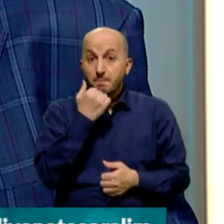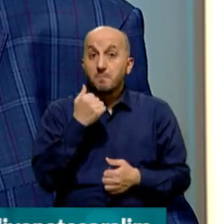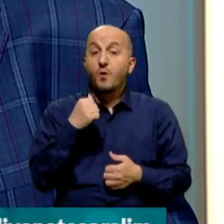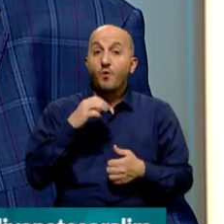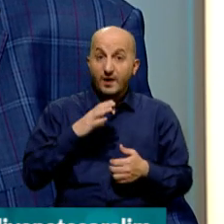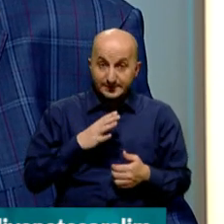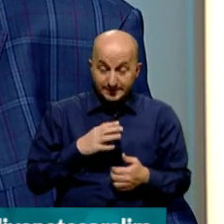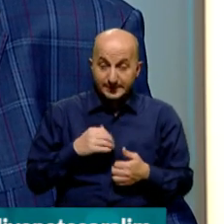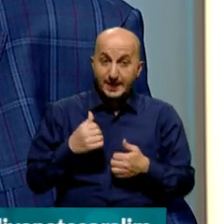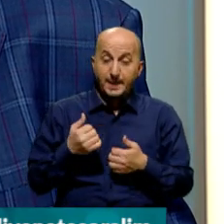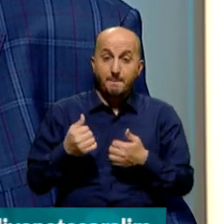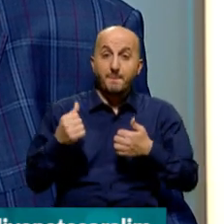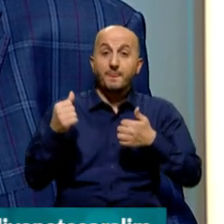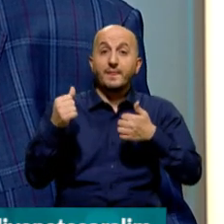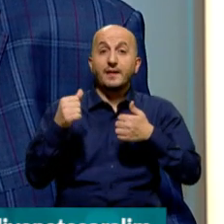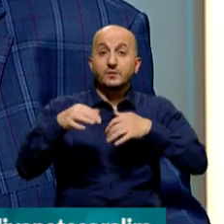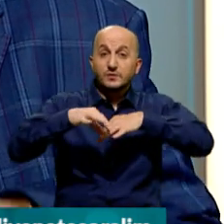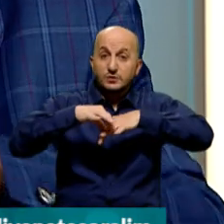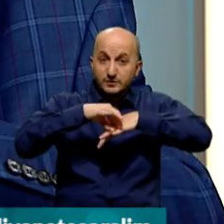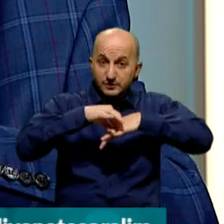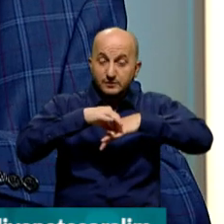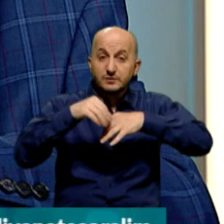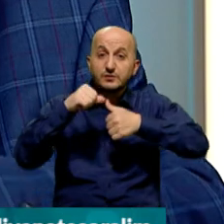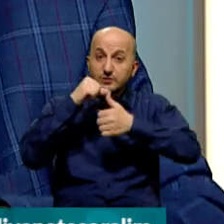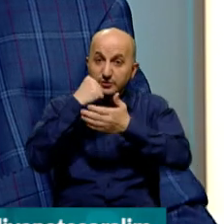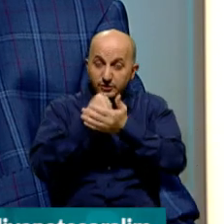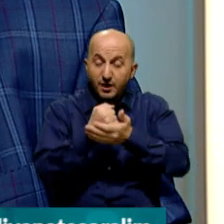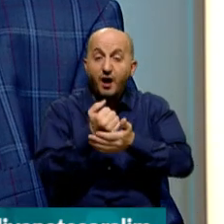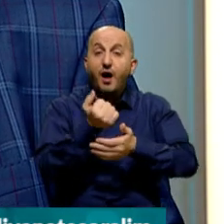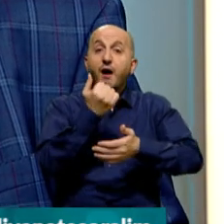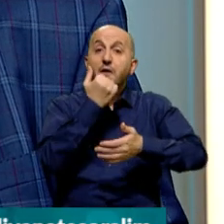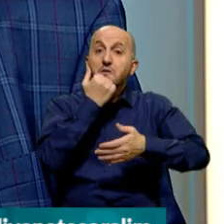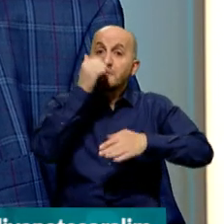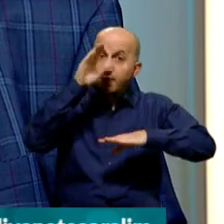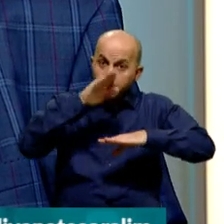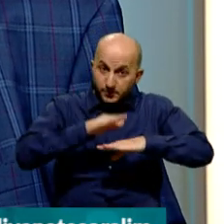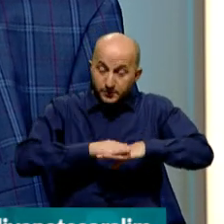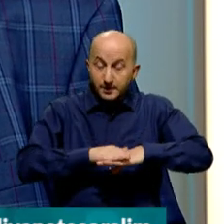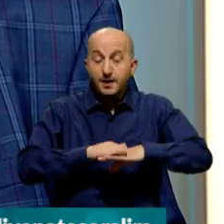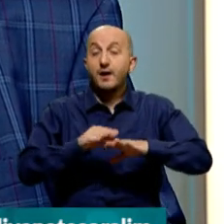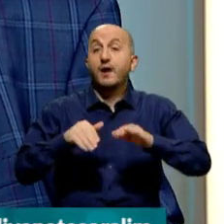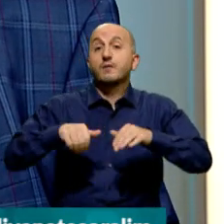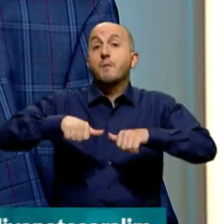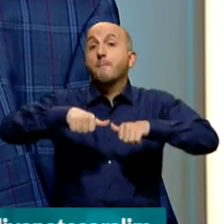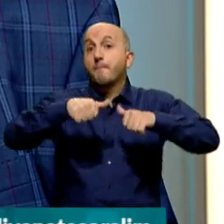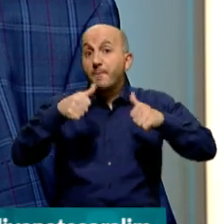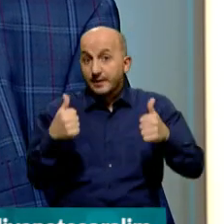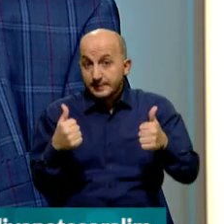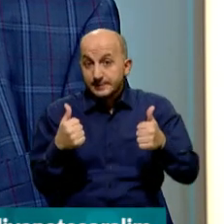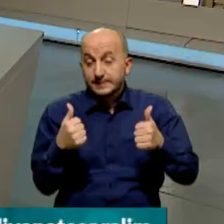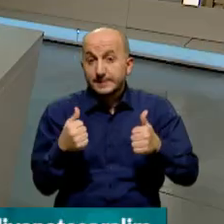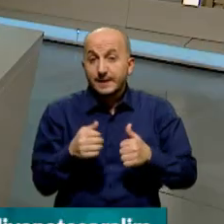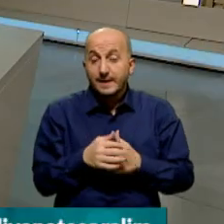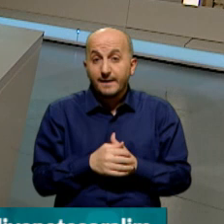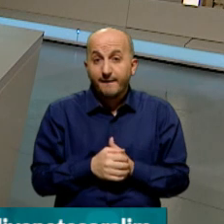veya efendime söyleyeyim Hanefi mezhebinde halveti varsa demin dediğimiz gibi o zaman bu durumda cinsellik